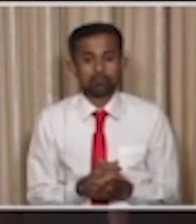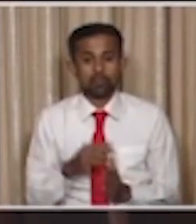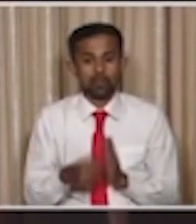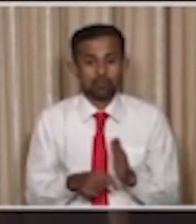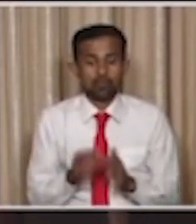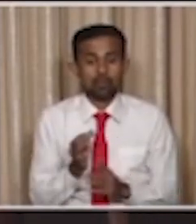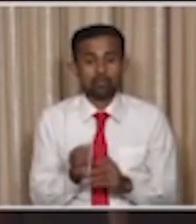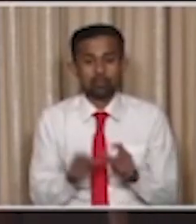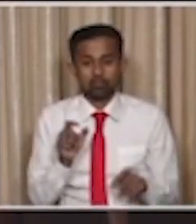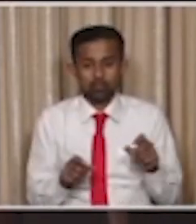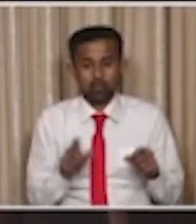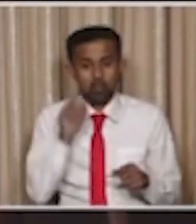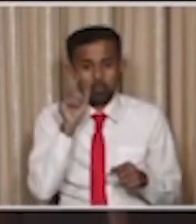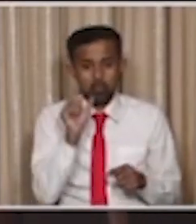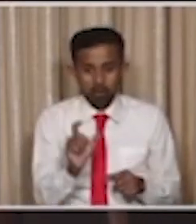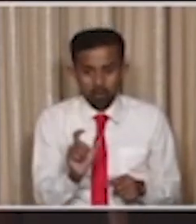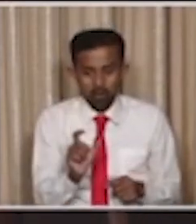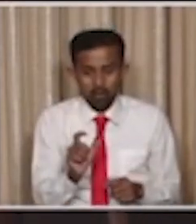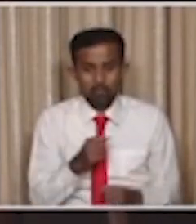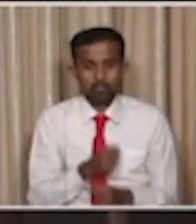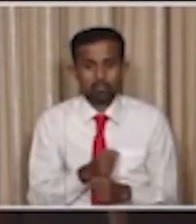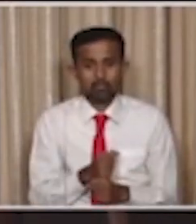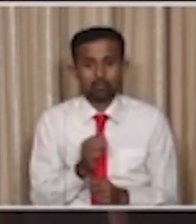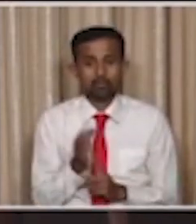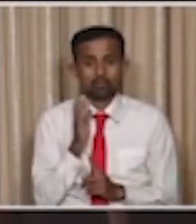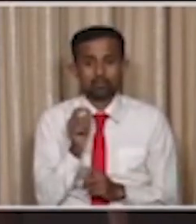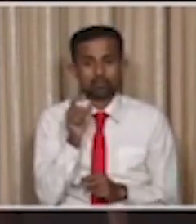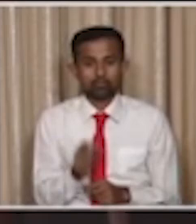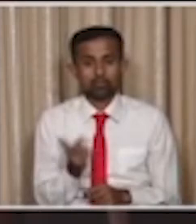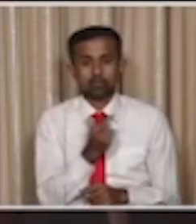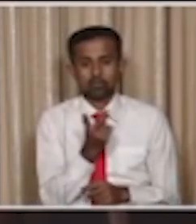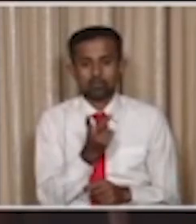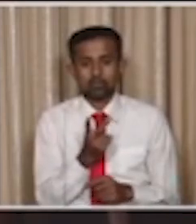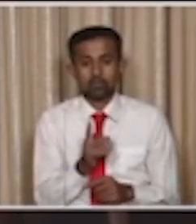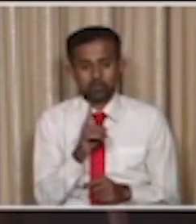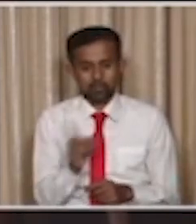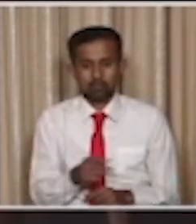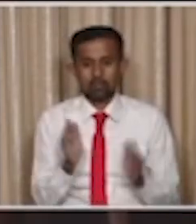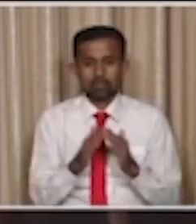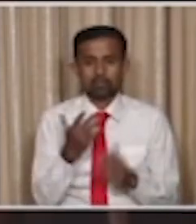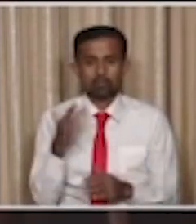රටේ ජනතාව බලාගෙන ඉන්නවා මේ ආණ්ඩුවයි ජනාධිපතිවරයයි දෙන්නම එක දවසේ